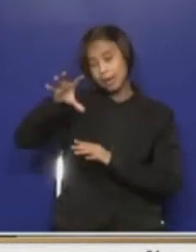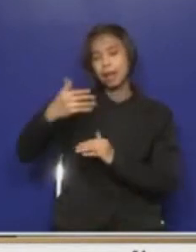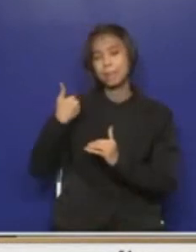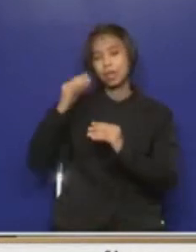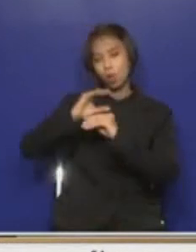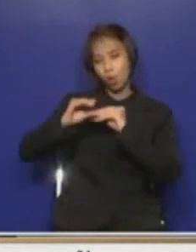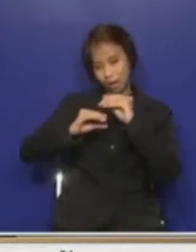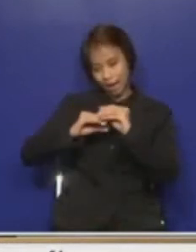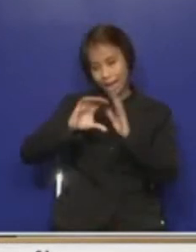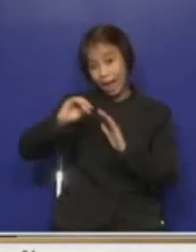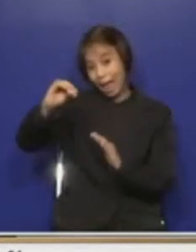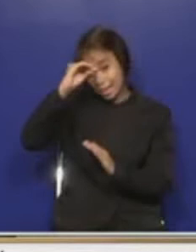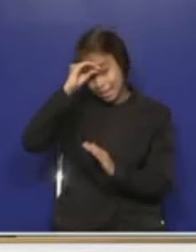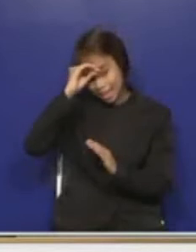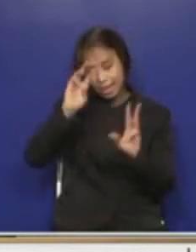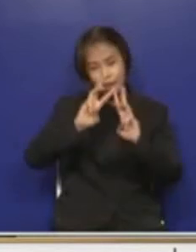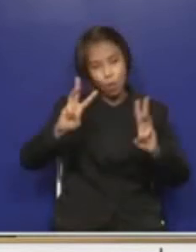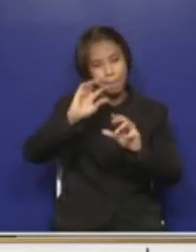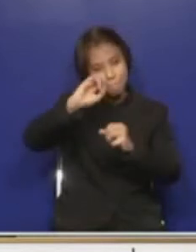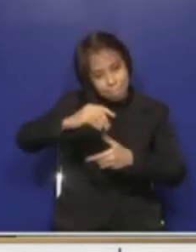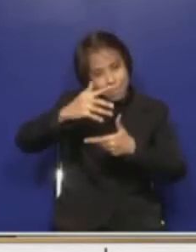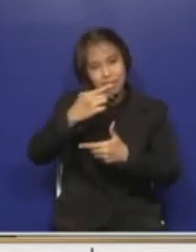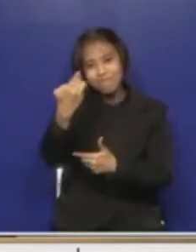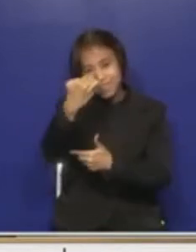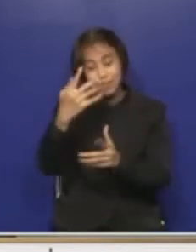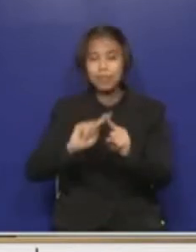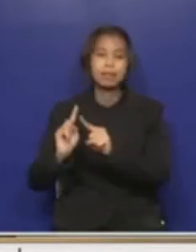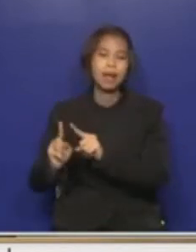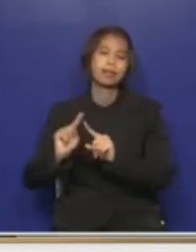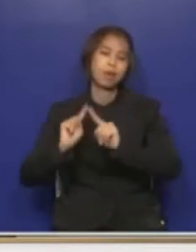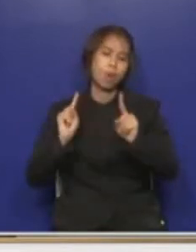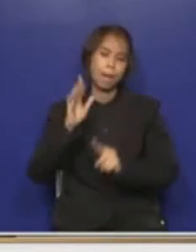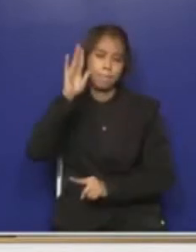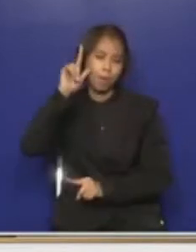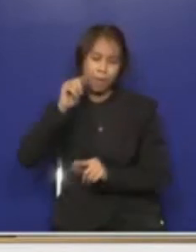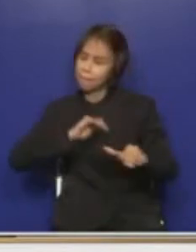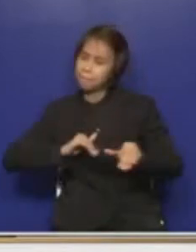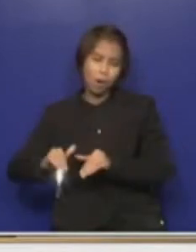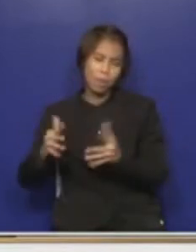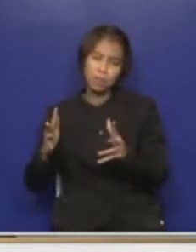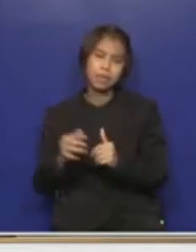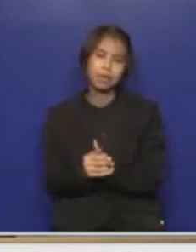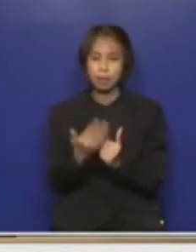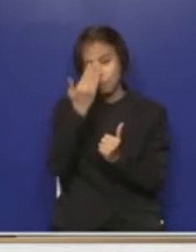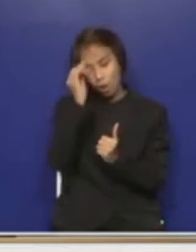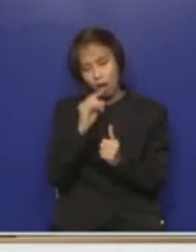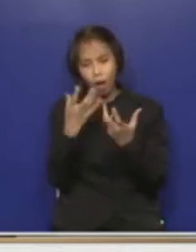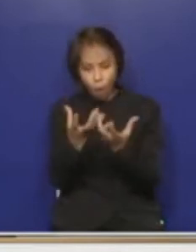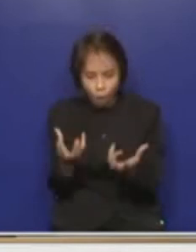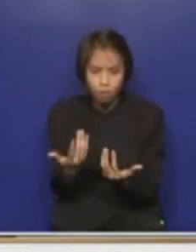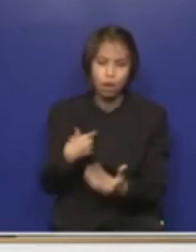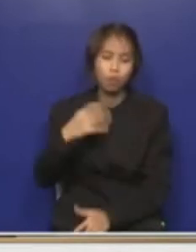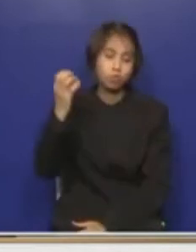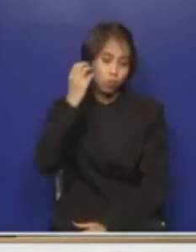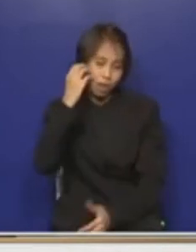อนออนไลน์แต่ความไม่พร้อมของโรงเรียนต่างจังหวัดค่ะขณะนี้พ่อแม่ผู้ปกครองก็จะต้องจัดหาอุปกรณ์โทรศัพท์มือถือหรือว่